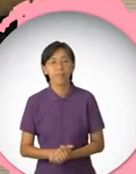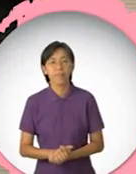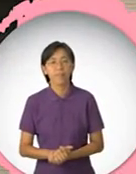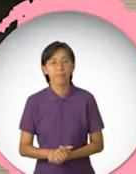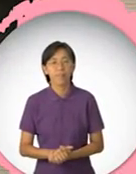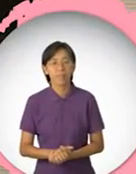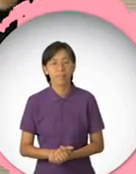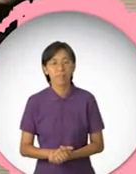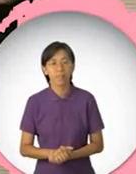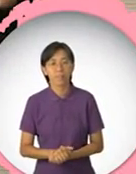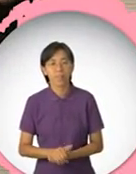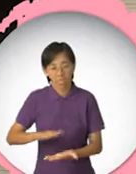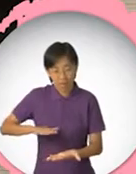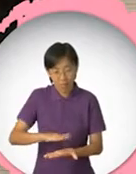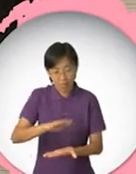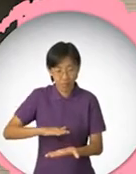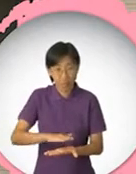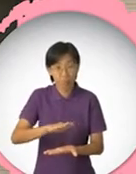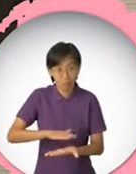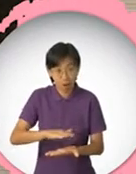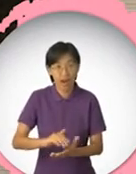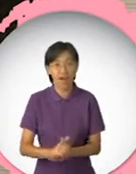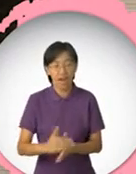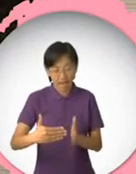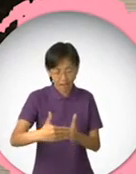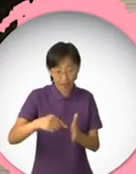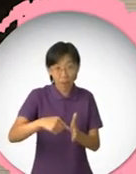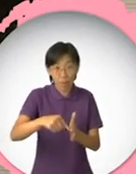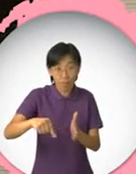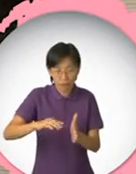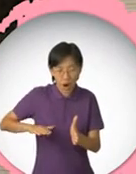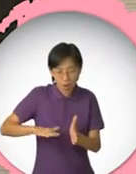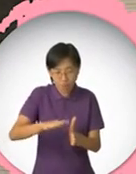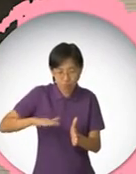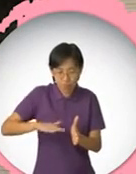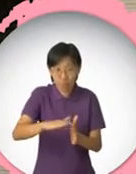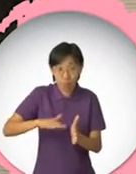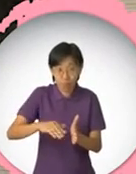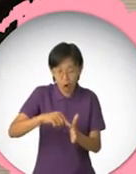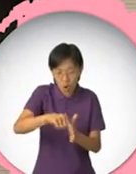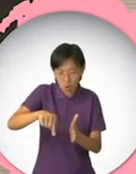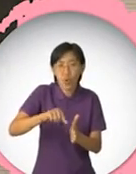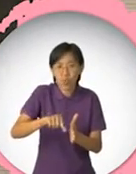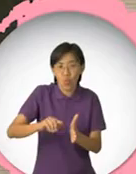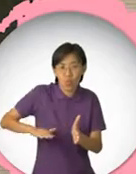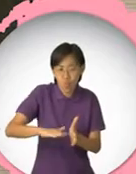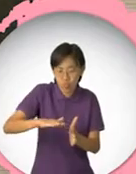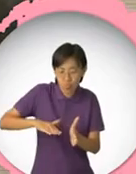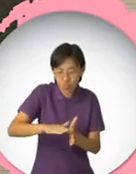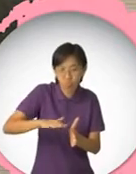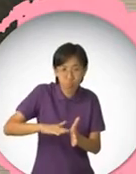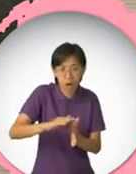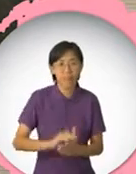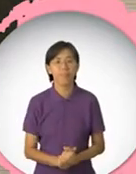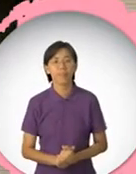ส่วนของเทสตี้มาการีนคุณก็จะเห็นว่าจะไม่ได้กลิ้งให้มันตกขอบตัวกระดาษนะคะแค่สุดขอบกระดาษเท่านั้น